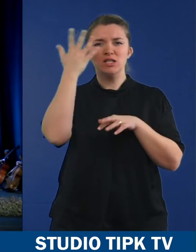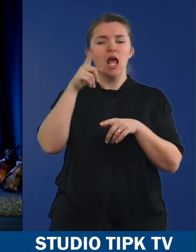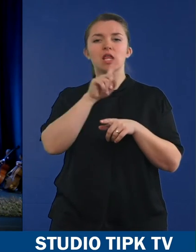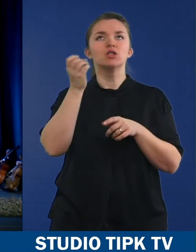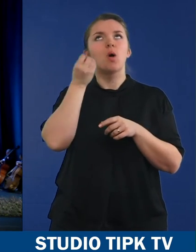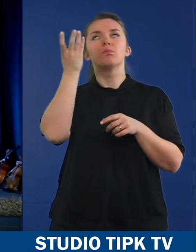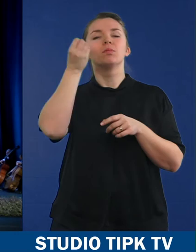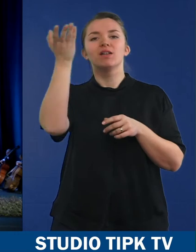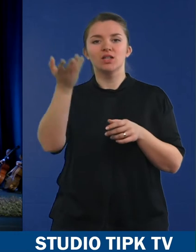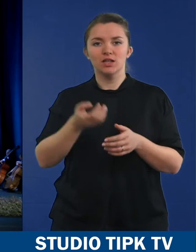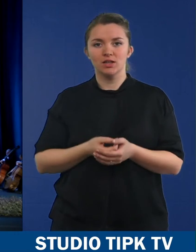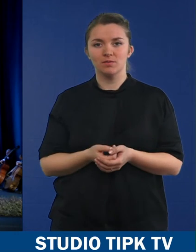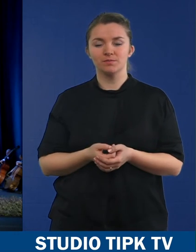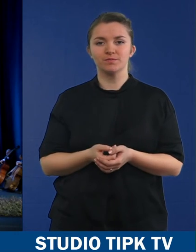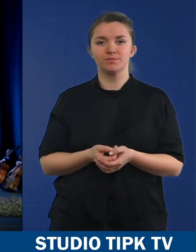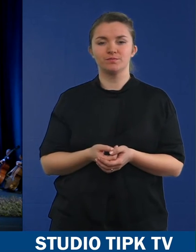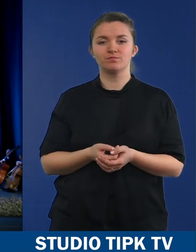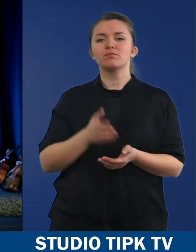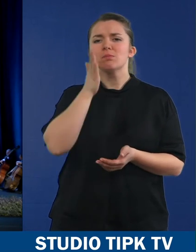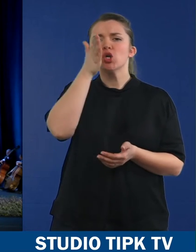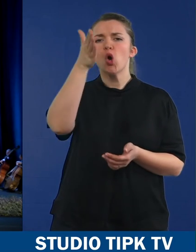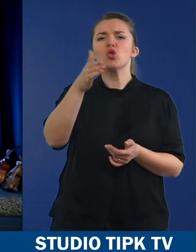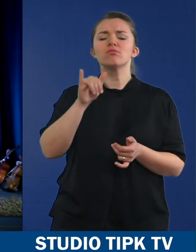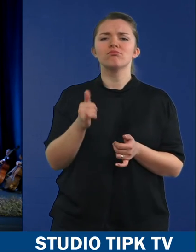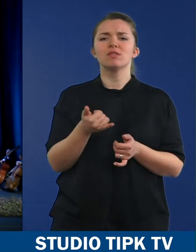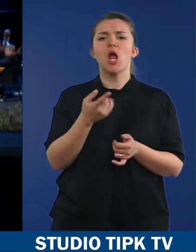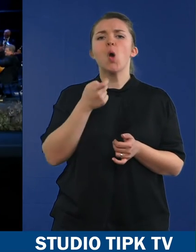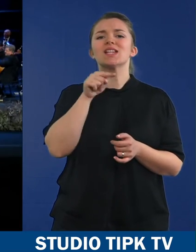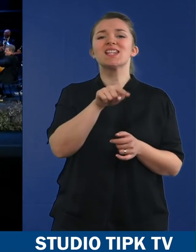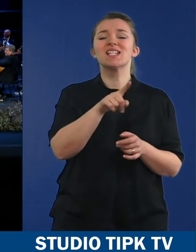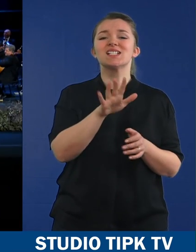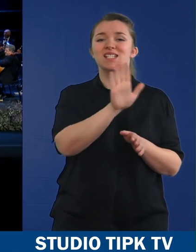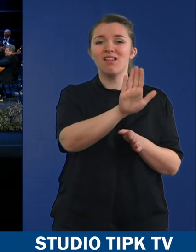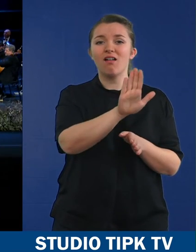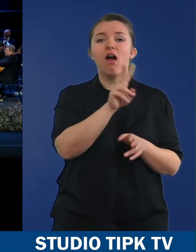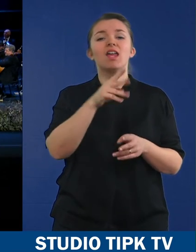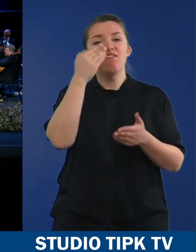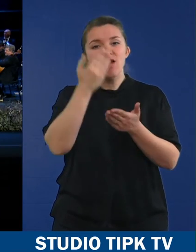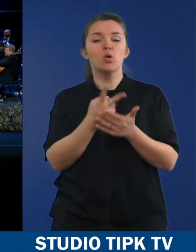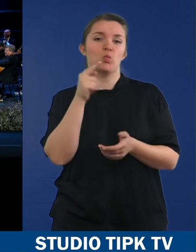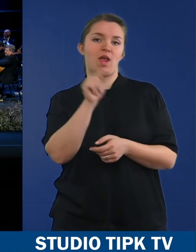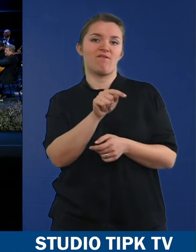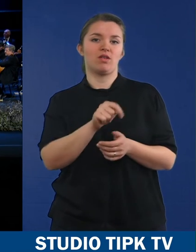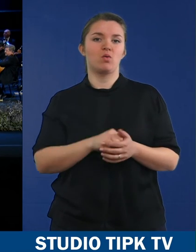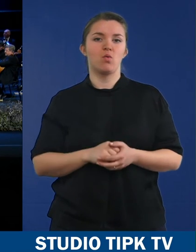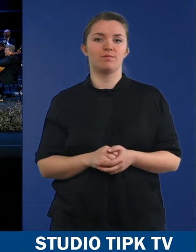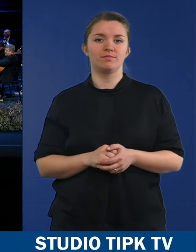sanje niso privit. Bodočnost je tistega, ki veruje v